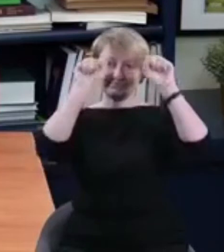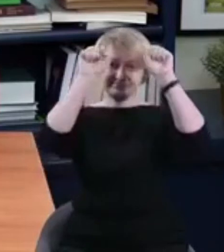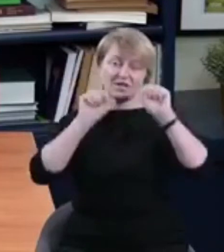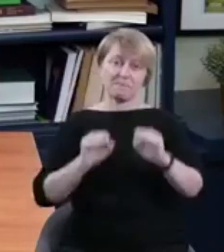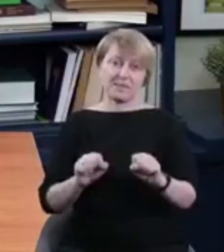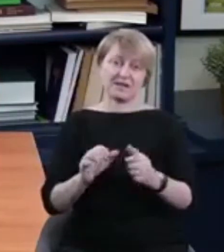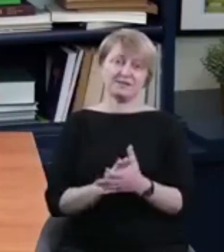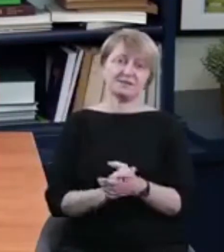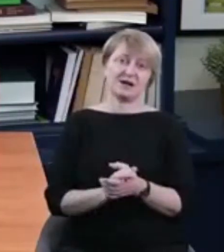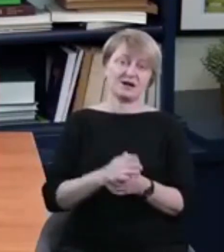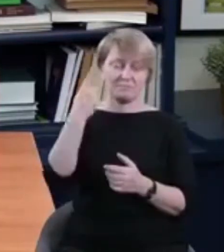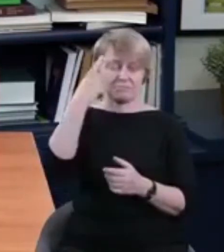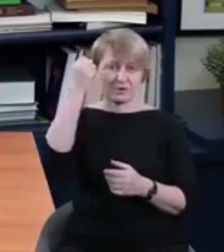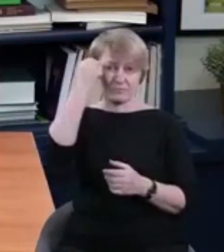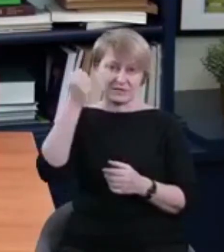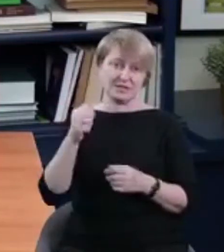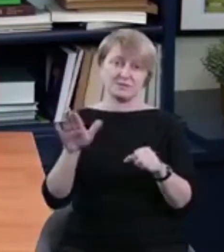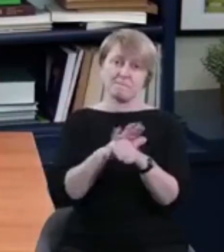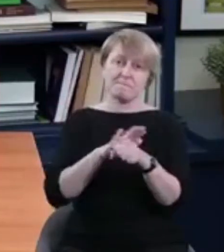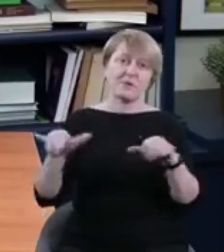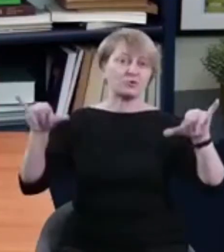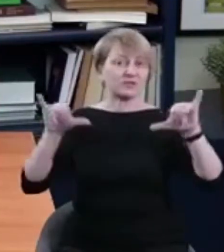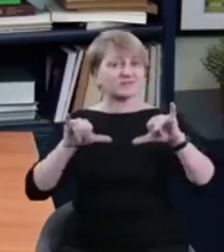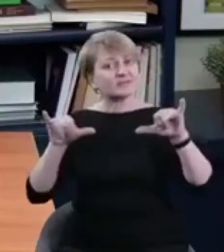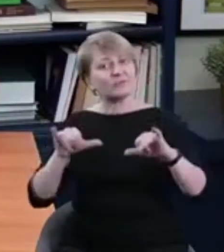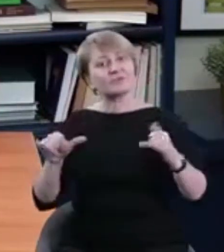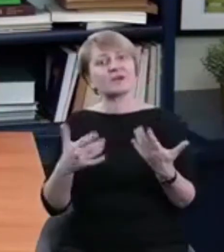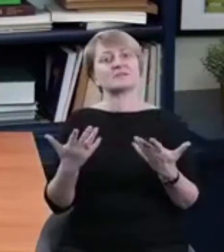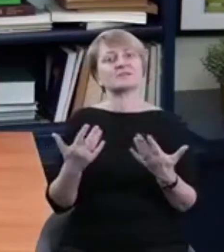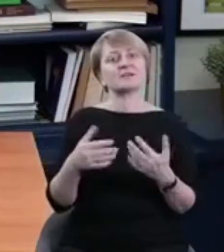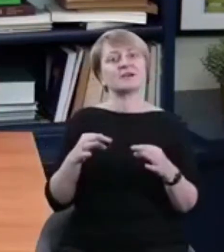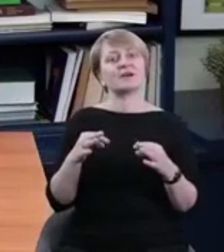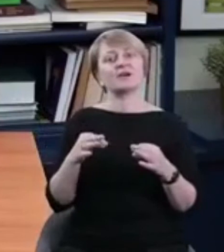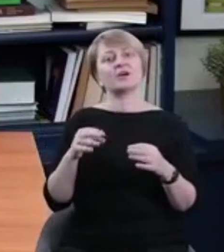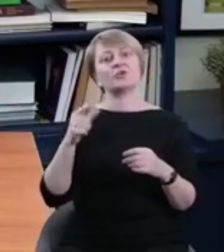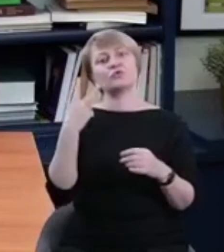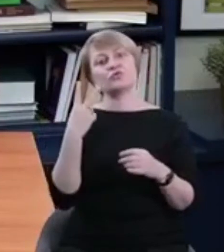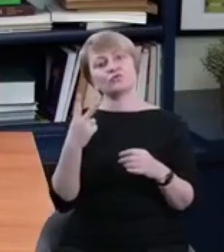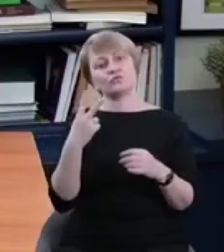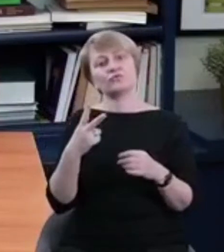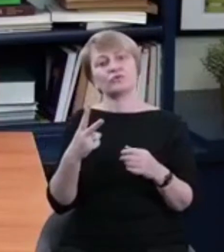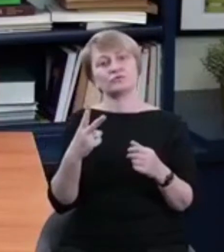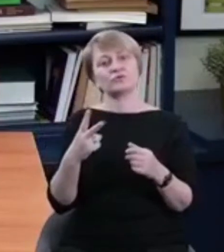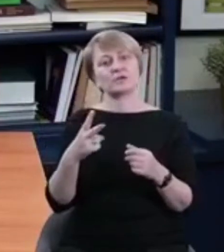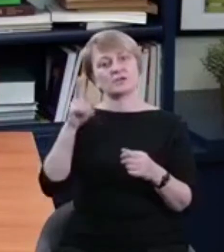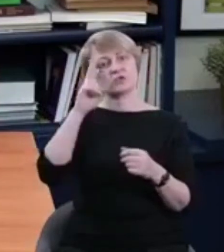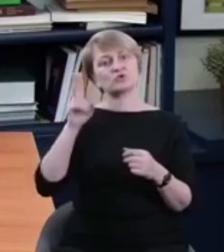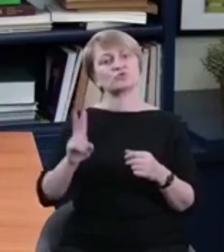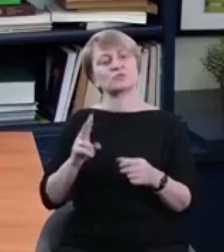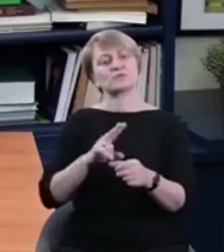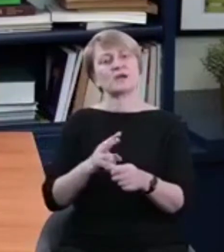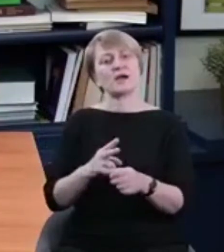mogę powiedzieć ale pamiętajcie sprzed paru miesięcy pełna restauracji również pojawiły się dwie duże instytucje miejskie które są ulice zmieniają czyli centrum dialogu